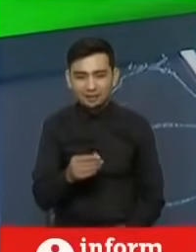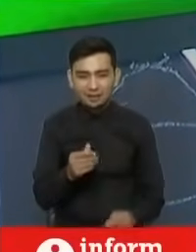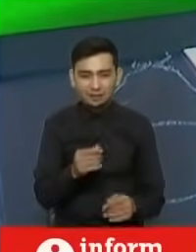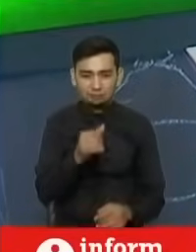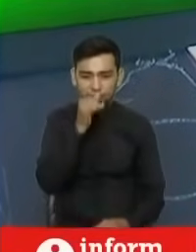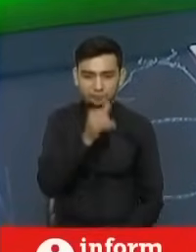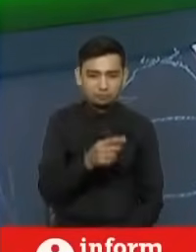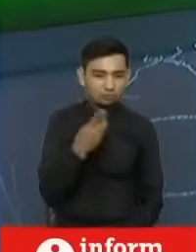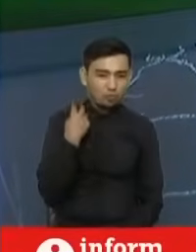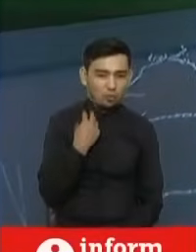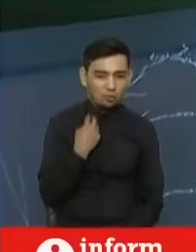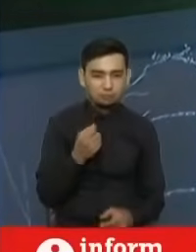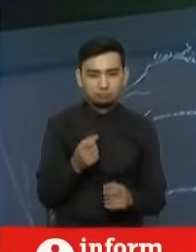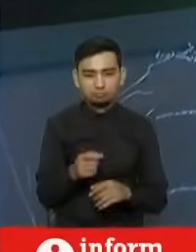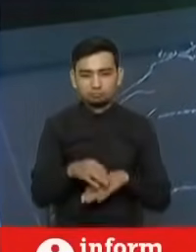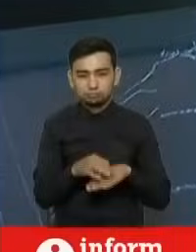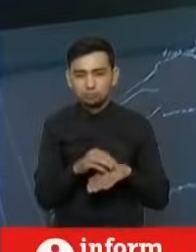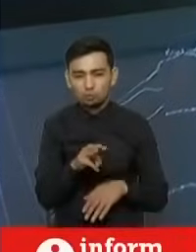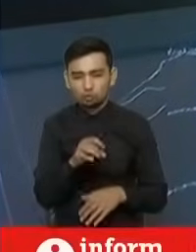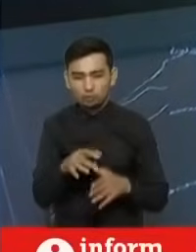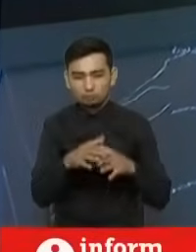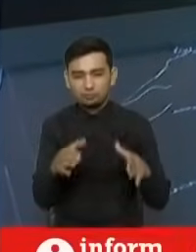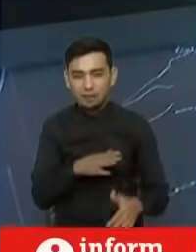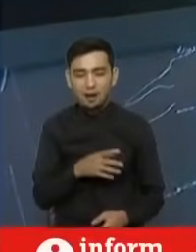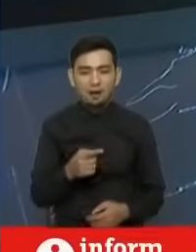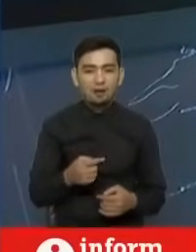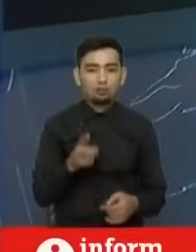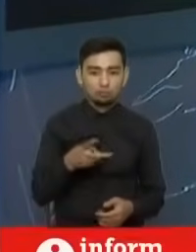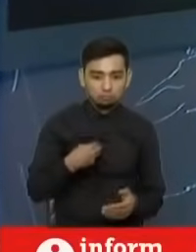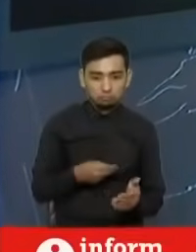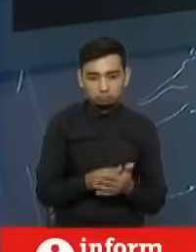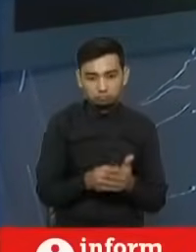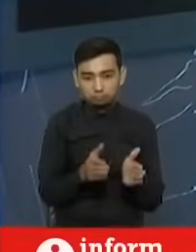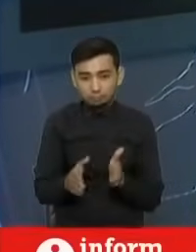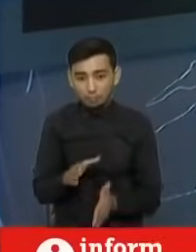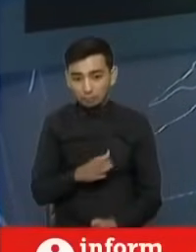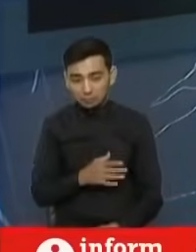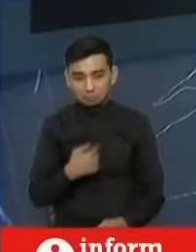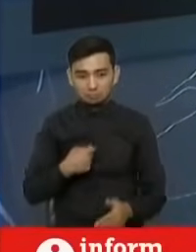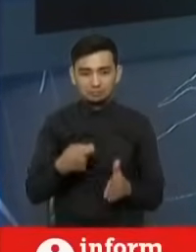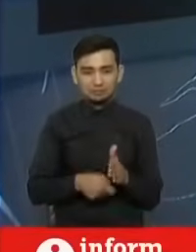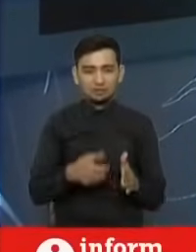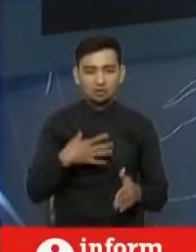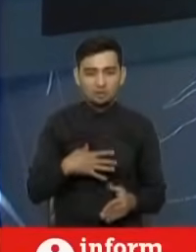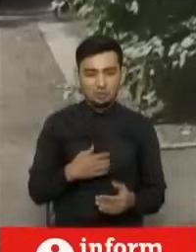из-за долгов за вывоз мусора. Однако пострадали и те, кто платил регулярно. Людмила Батюшкина